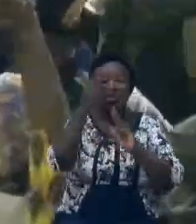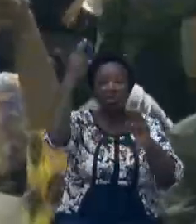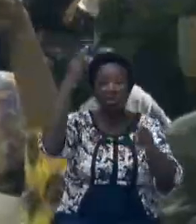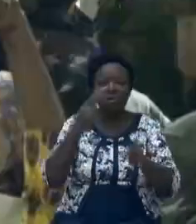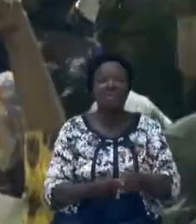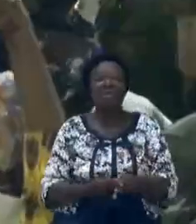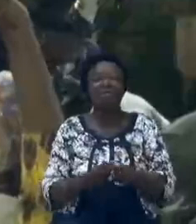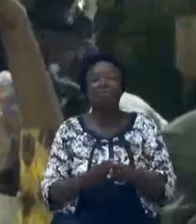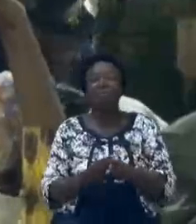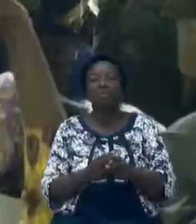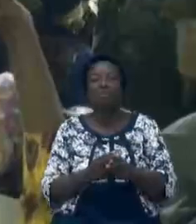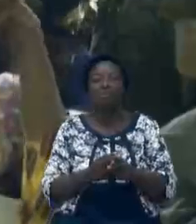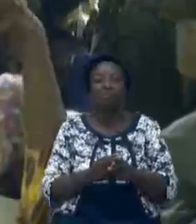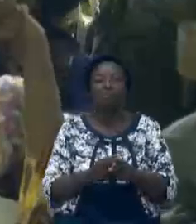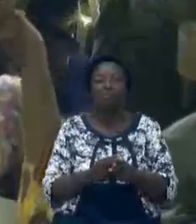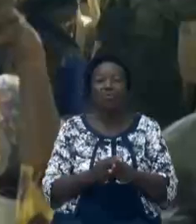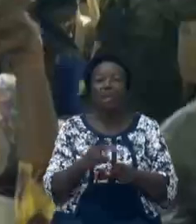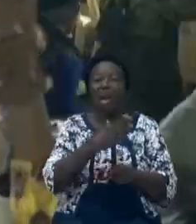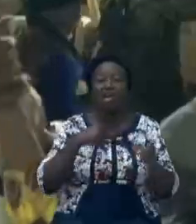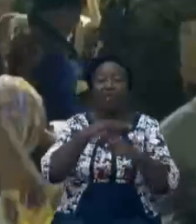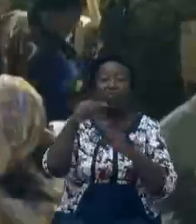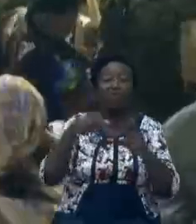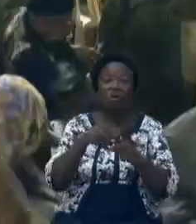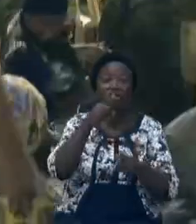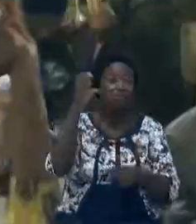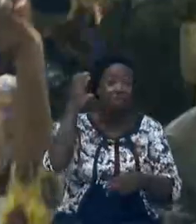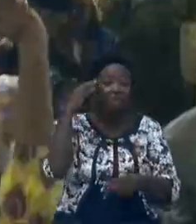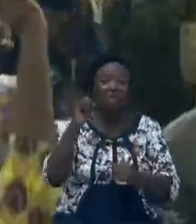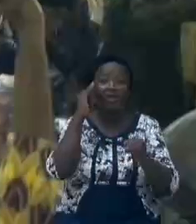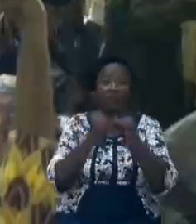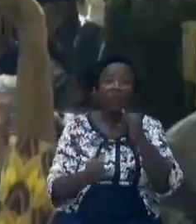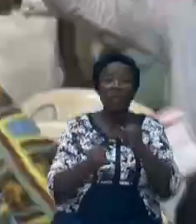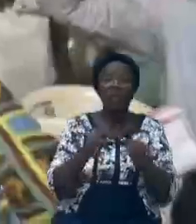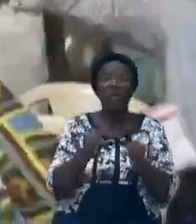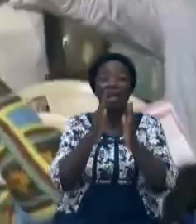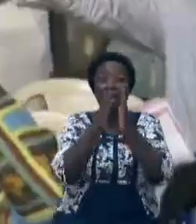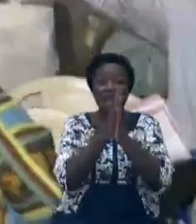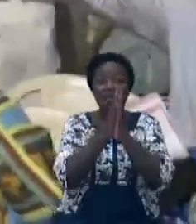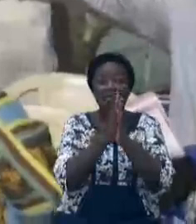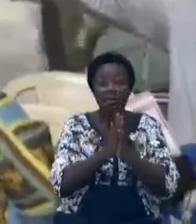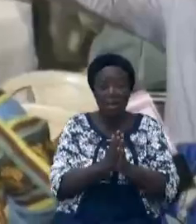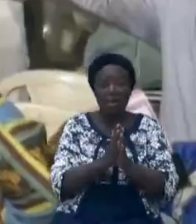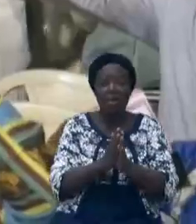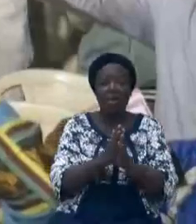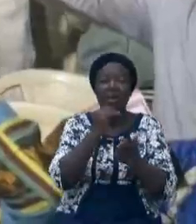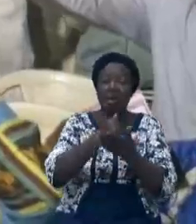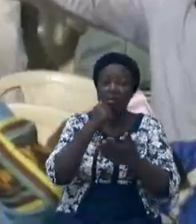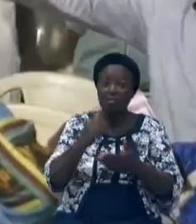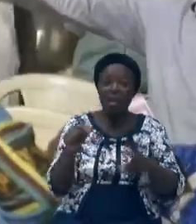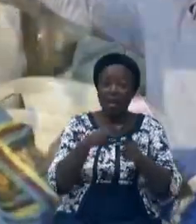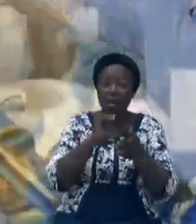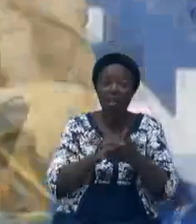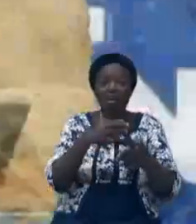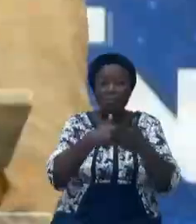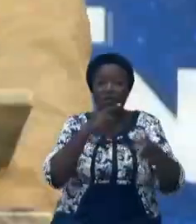l1 sanité la folie va quitter de ta vie aux objets et quand tu